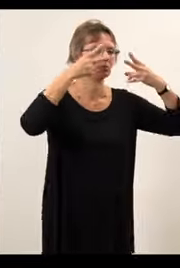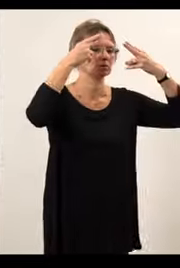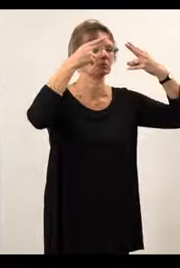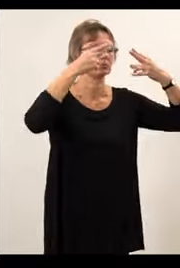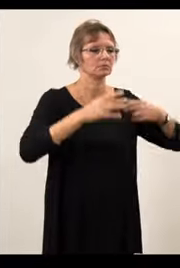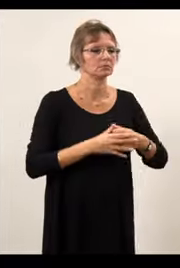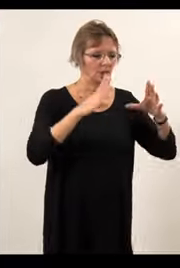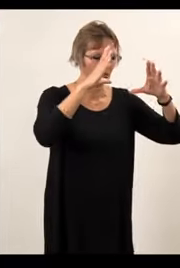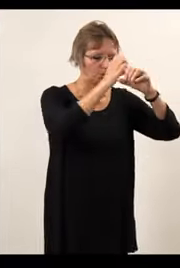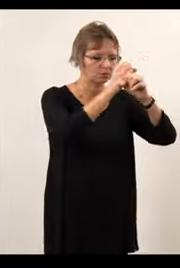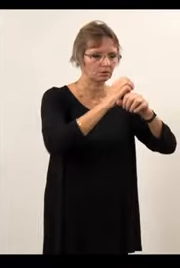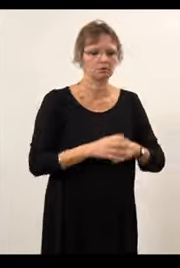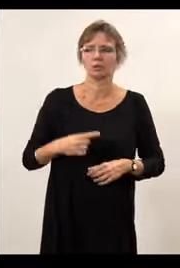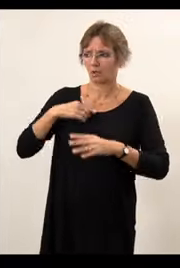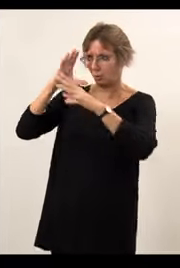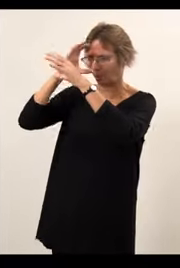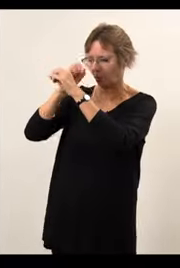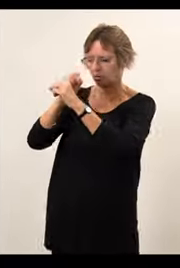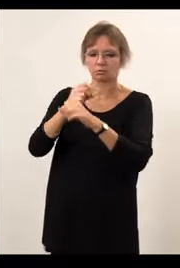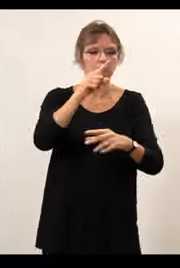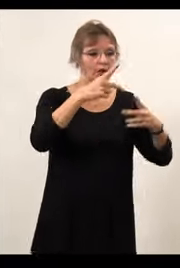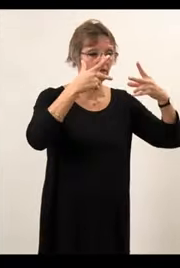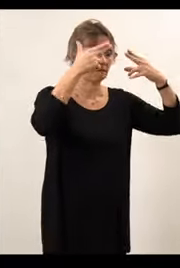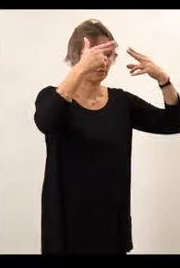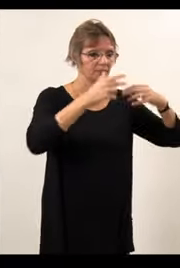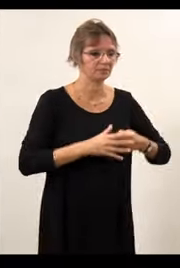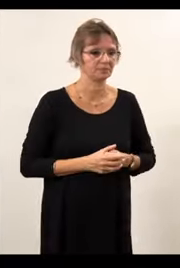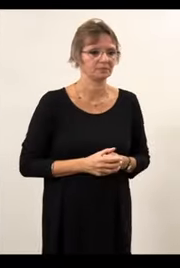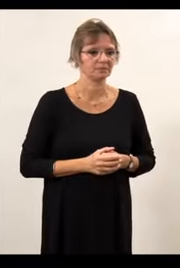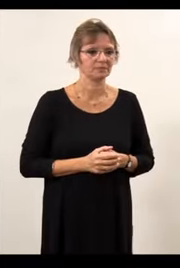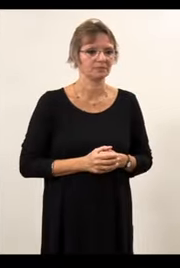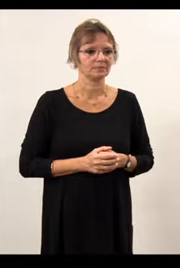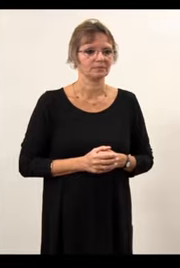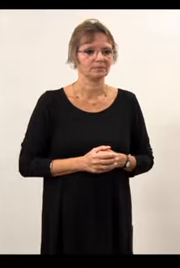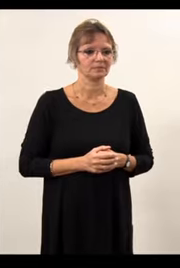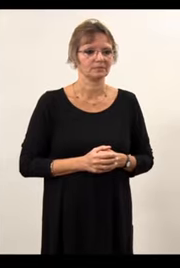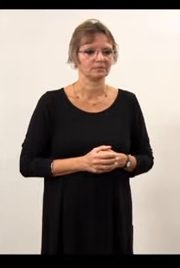les yeux. Concentre-toi. Je suis concentré. Fais un vœu.